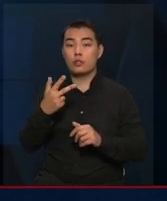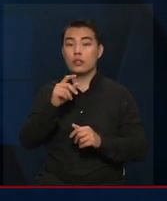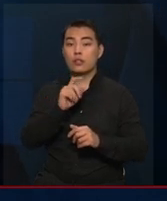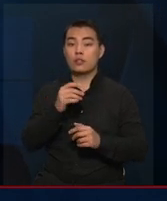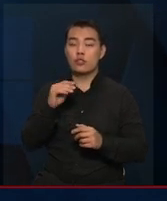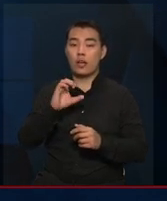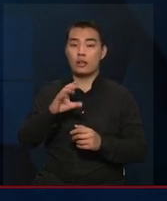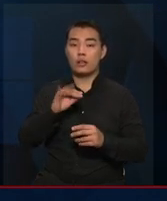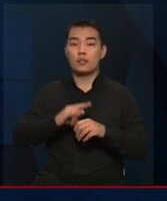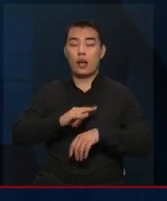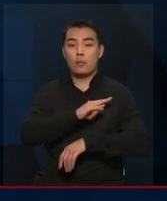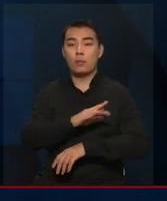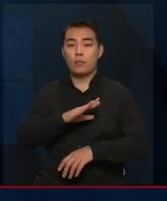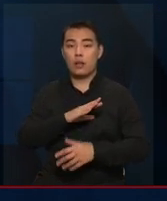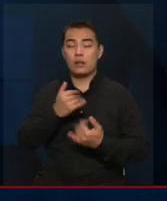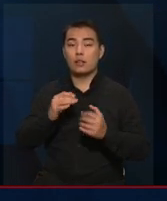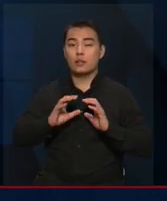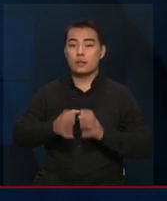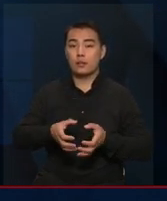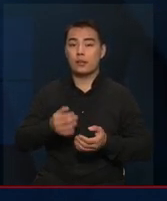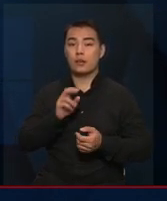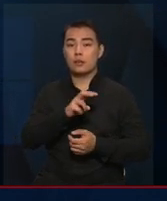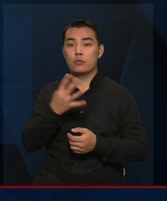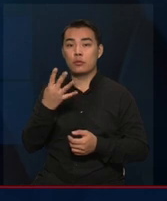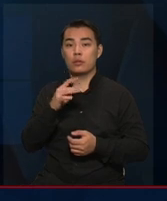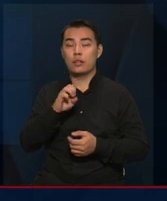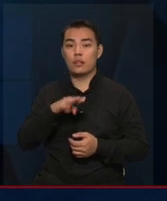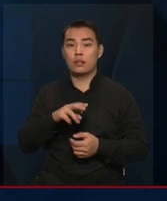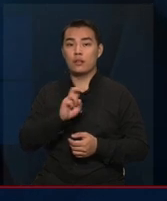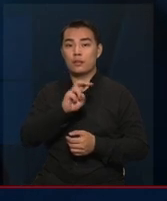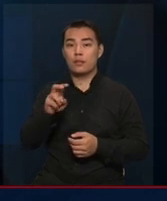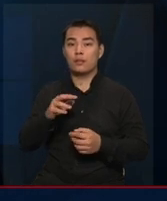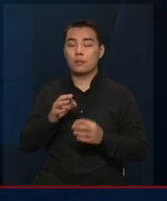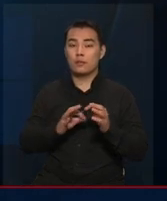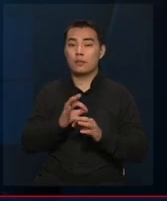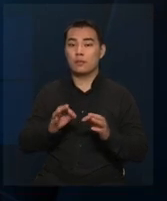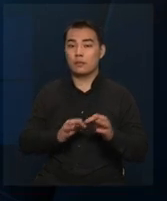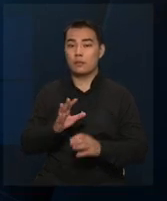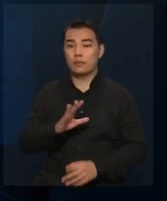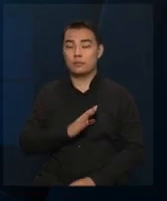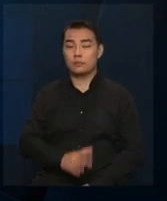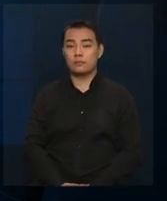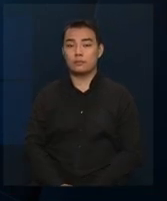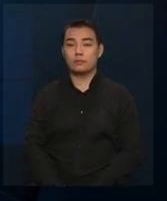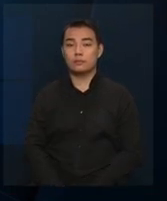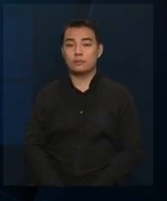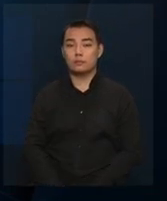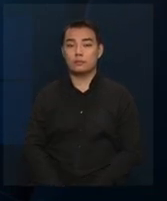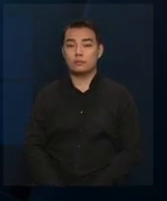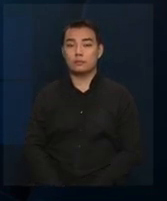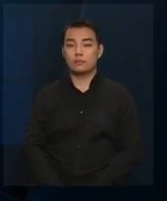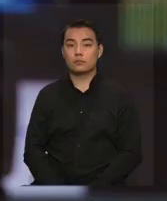және тікұшақта өткізген. Бұл жер шарын шамамен 4 рет айналып шыққанмен тең делінген сұхбатта. Асылбек Тойбек, Жібек